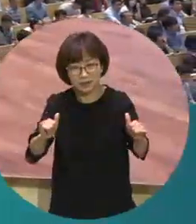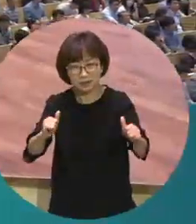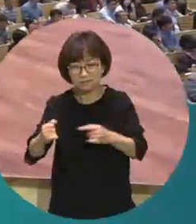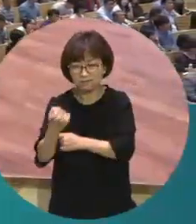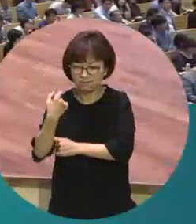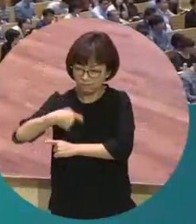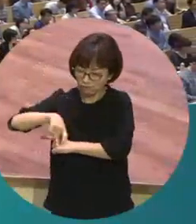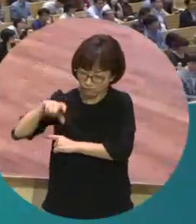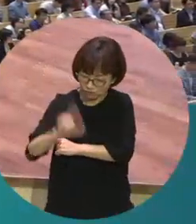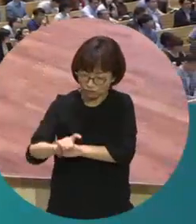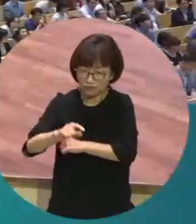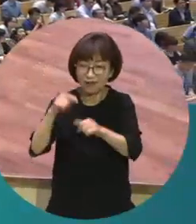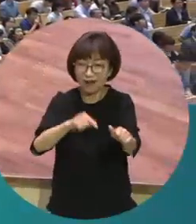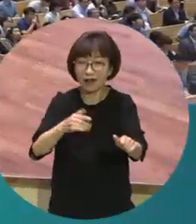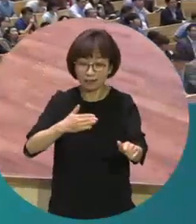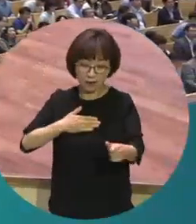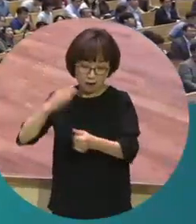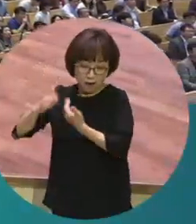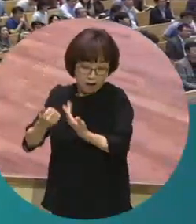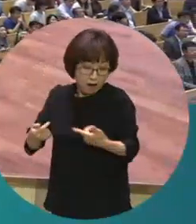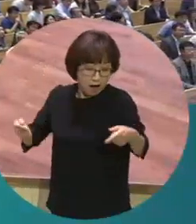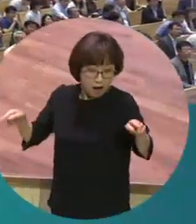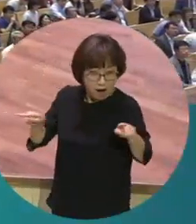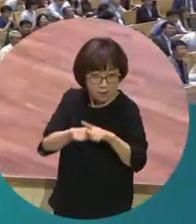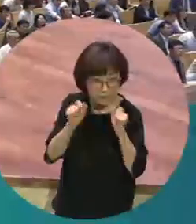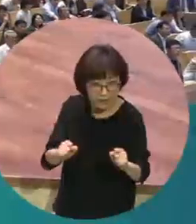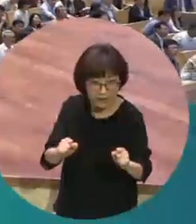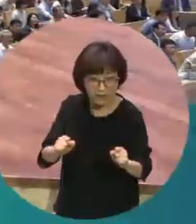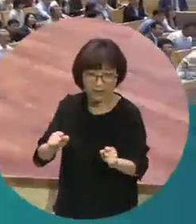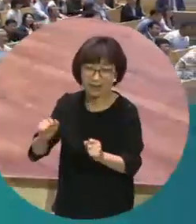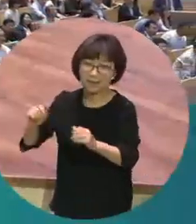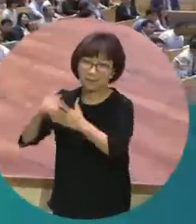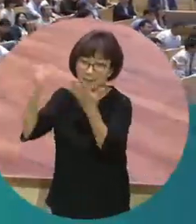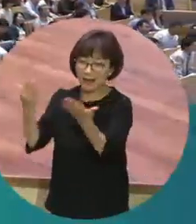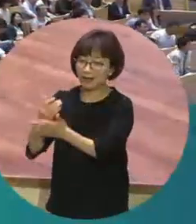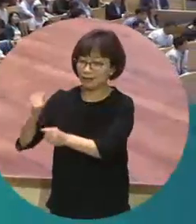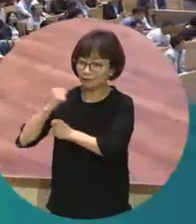일할지어다 내가 너희와 함께하느라 만군의 여호와의 말이니라.